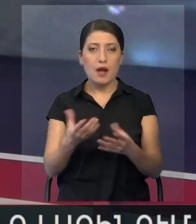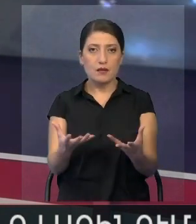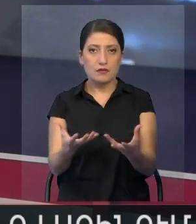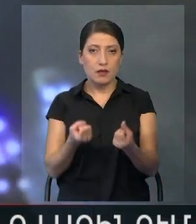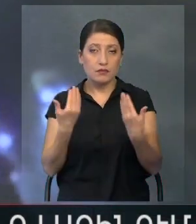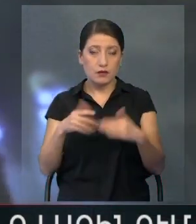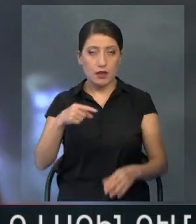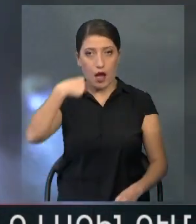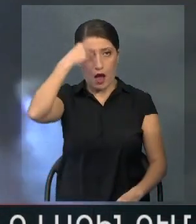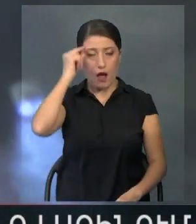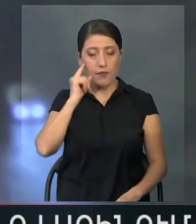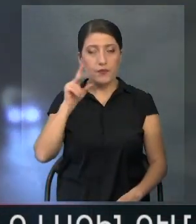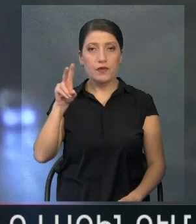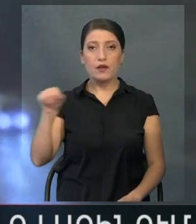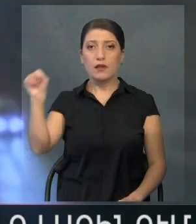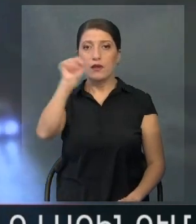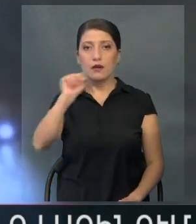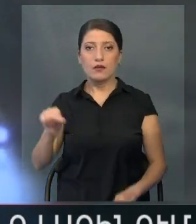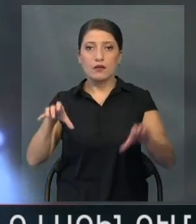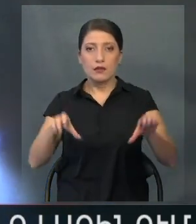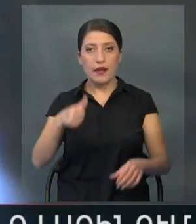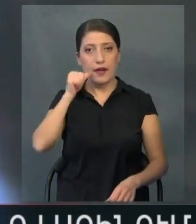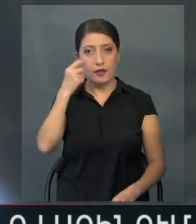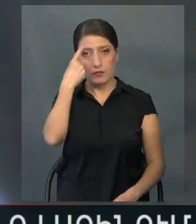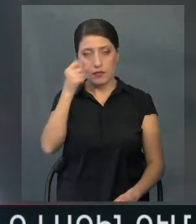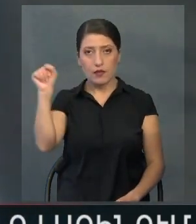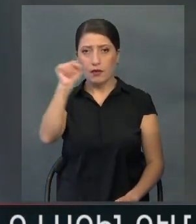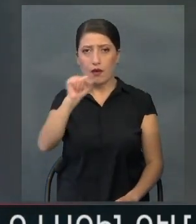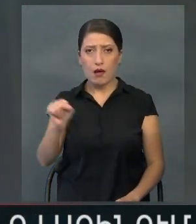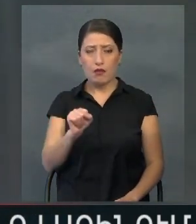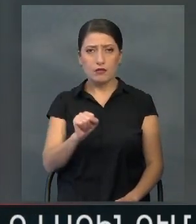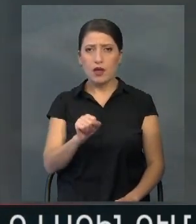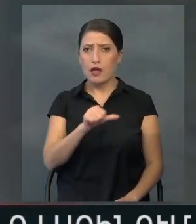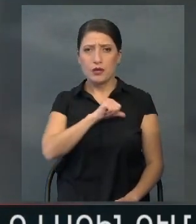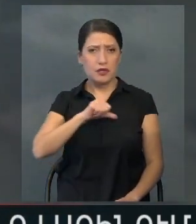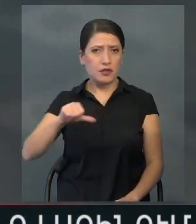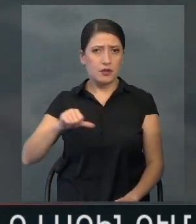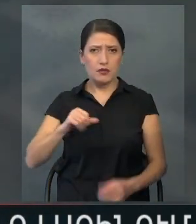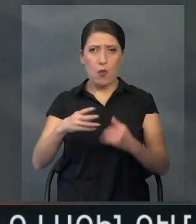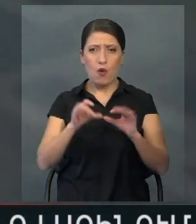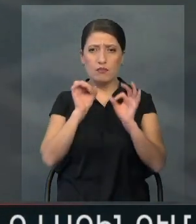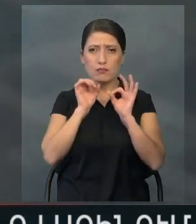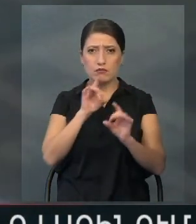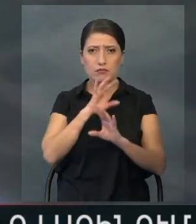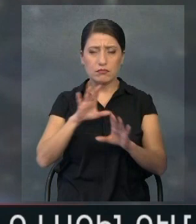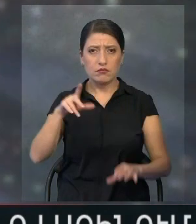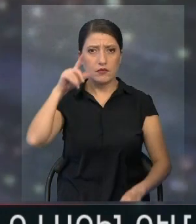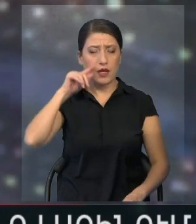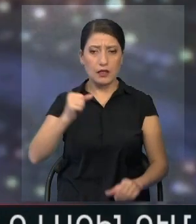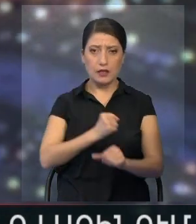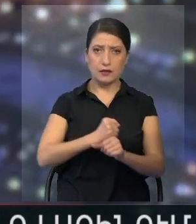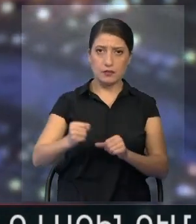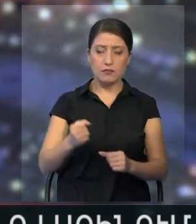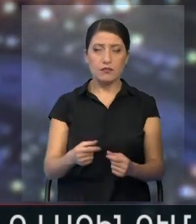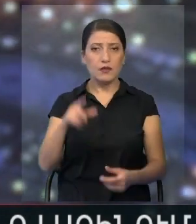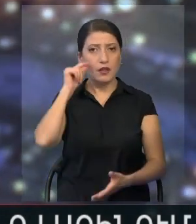լինի Ադրբեջանը։ Արցախի նախագահը 3 է հայտարարել, թե Արցախը չի լինելու գործիք, որով զիջումներ կպարտադրվեն Հայաստանին։ Պաշտոնական